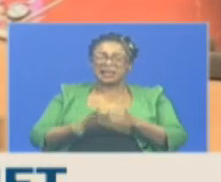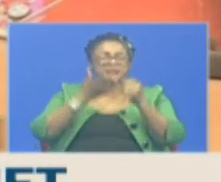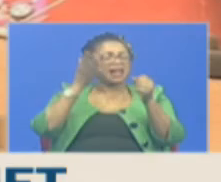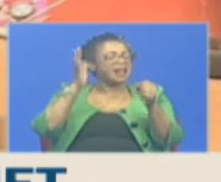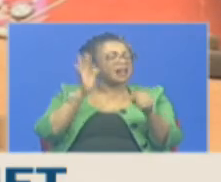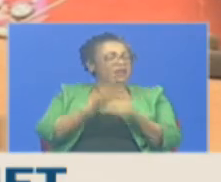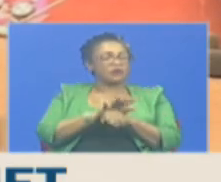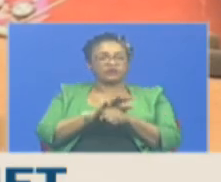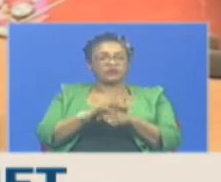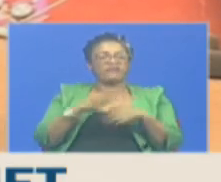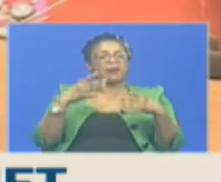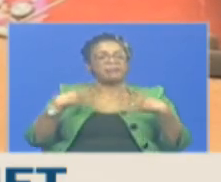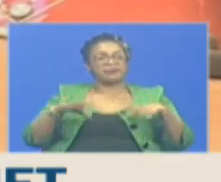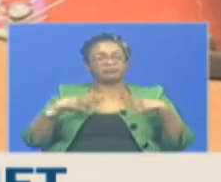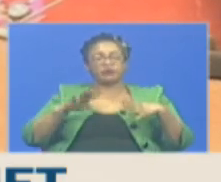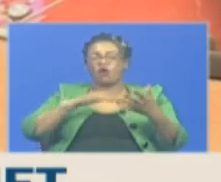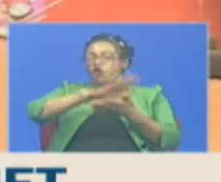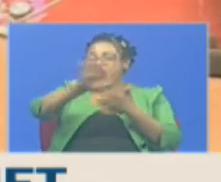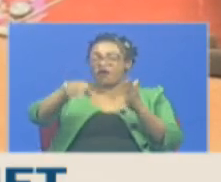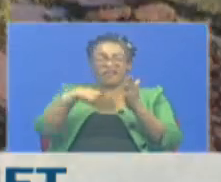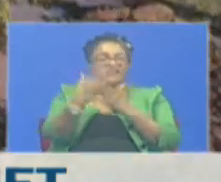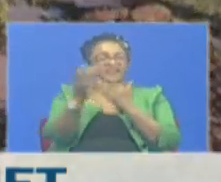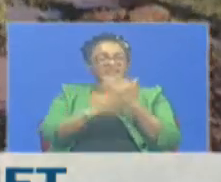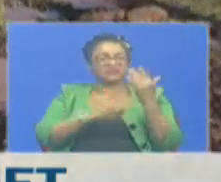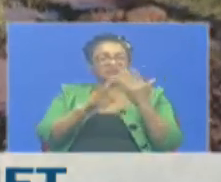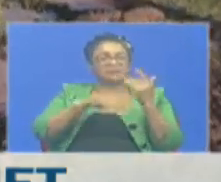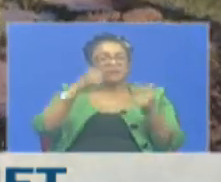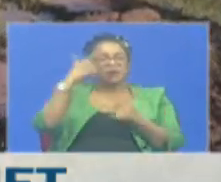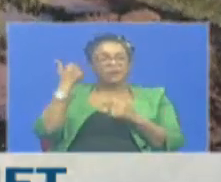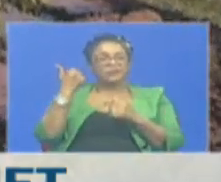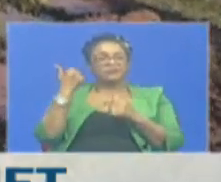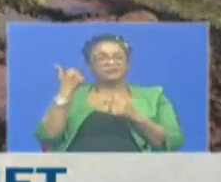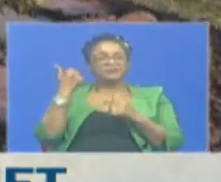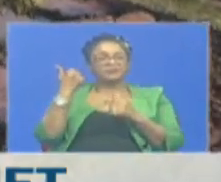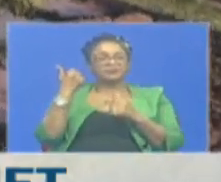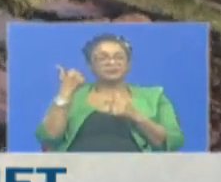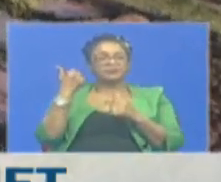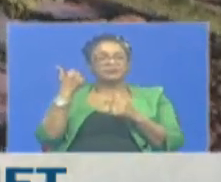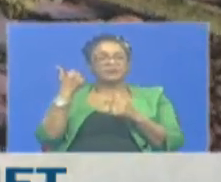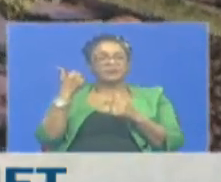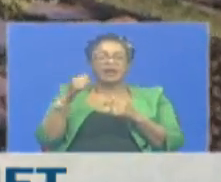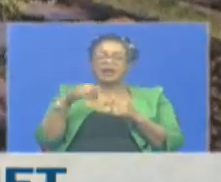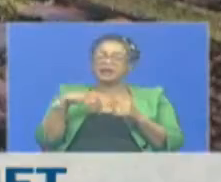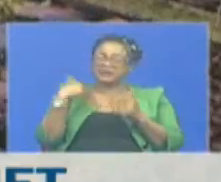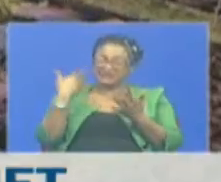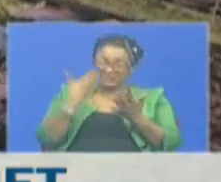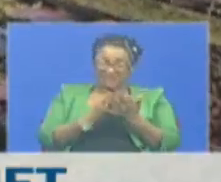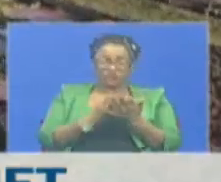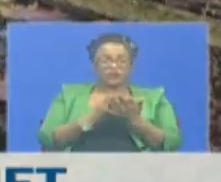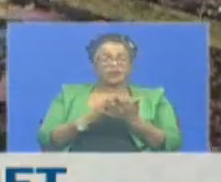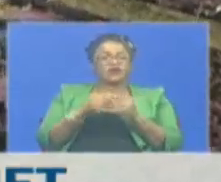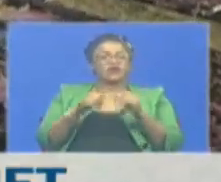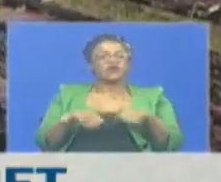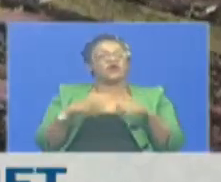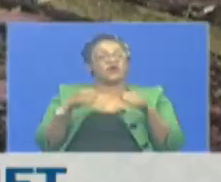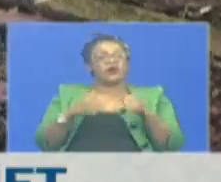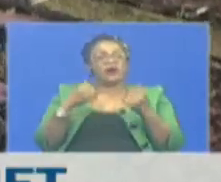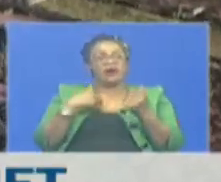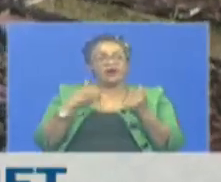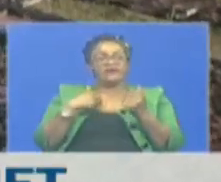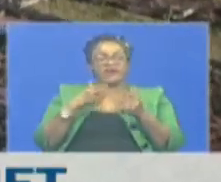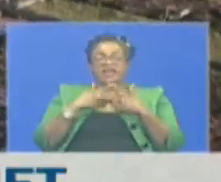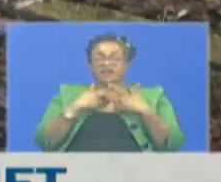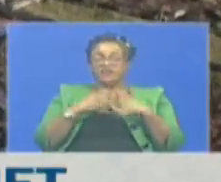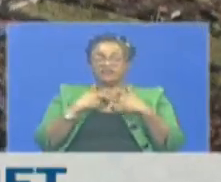tuseme all over the country, sababu destination ya mwisho ni Ngong. The stadium has been undergoing renovation for